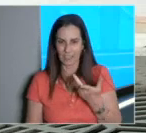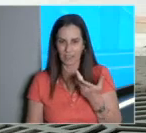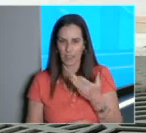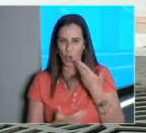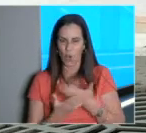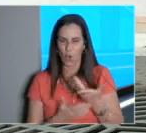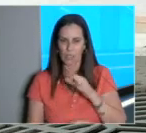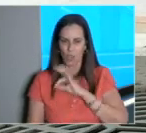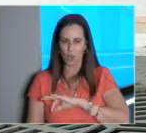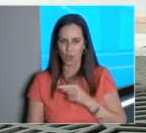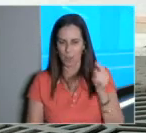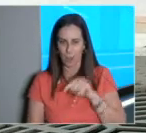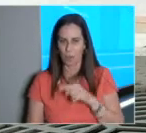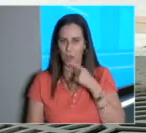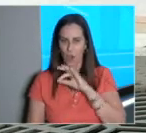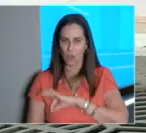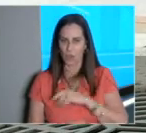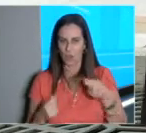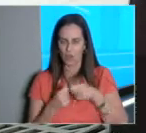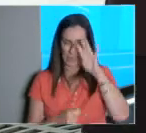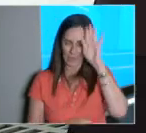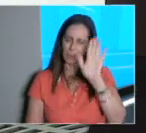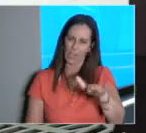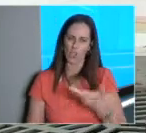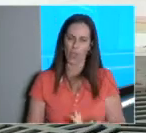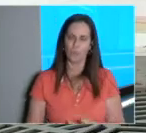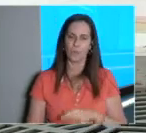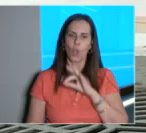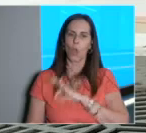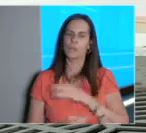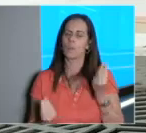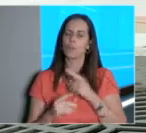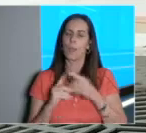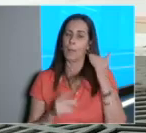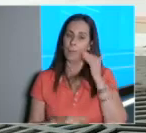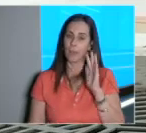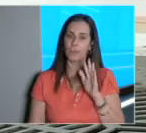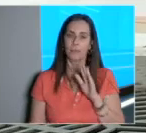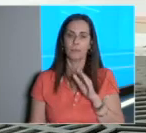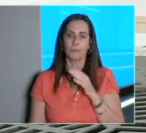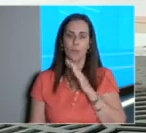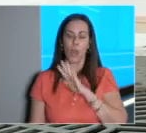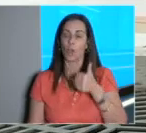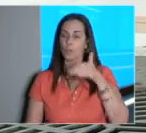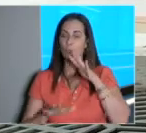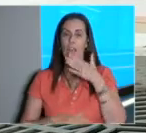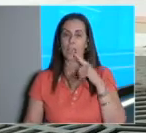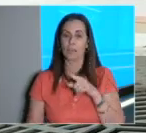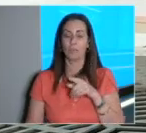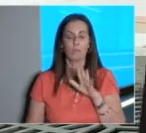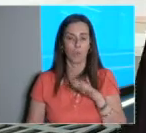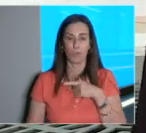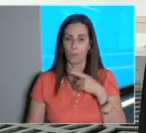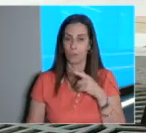הביטחון הלאומי של רוסיה שבא לפה לפסגה ואמר שרוסיה היא בת ברית של איראן. עזוב, רוסיה זה מקרה אחר. עם ארצות הברית, לכל ראשי ממשלות ישראל, אגב,